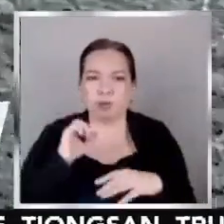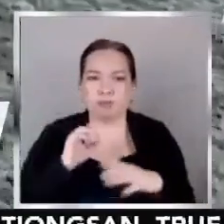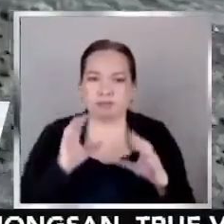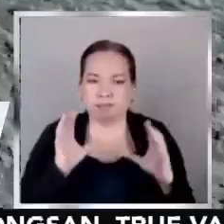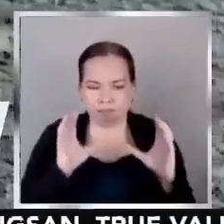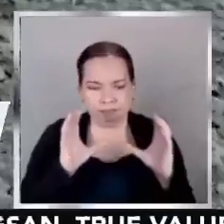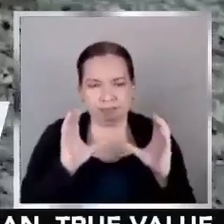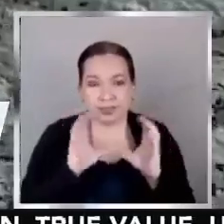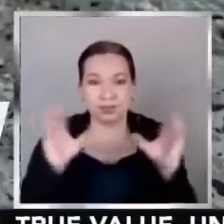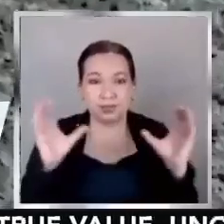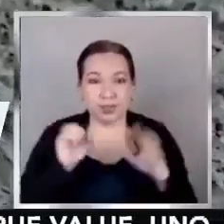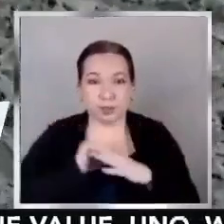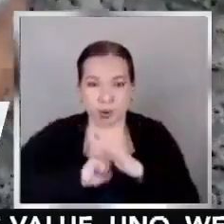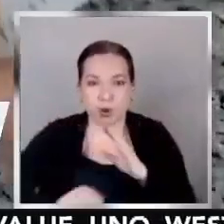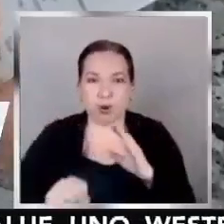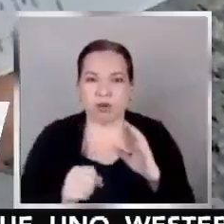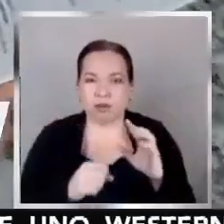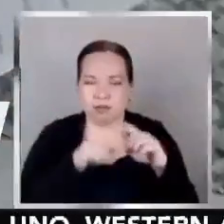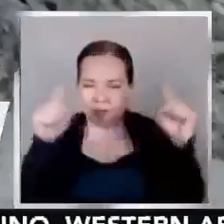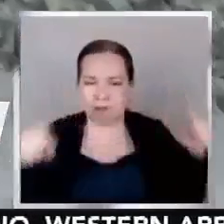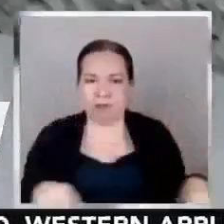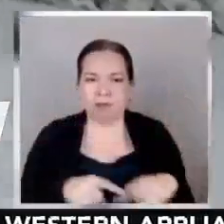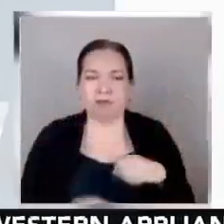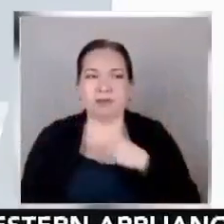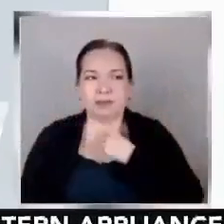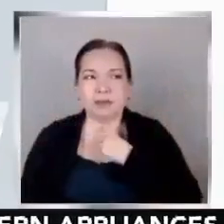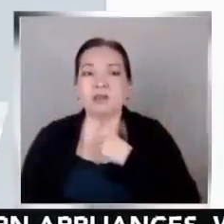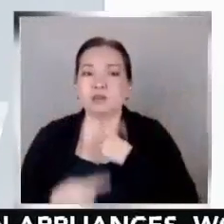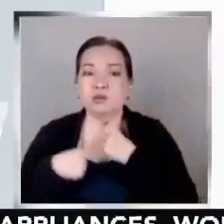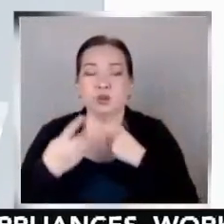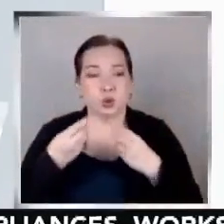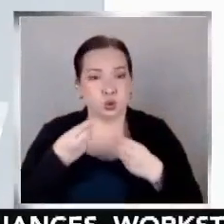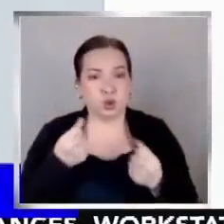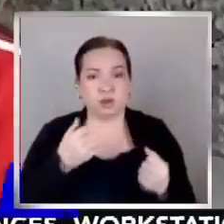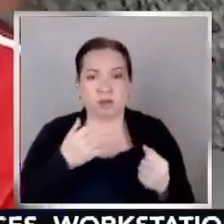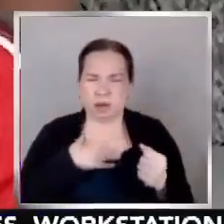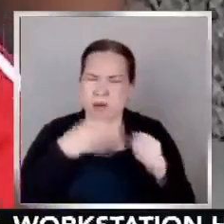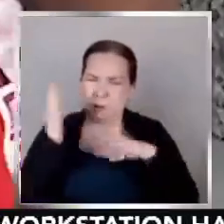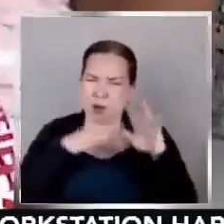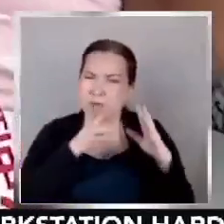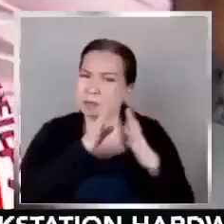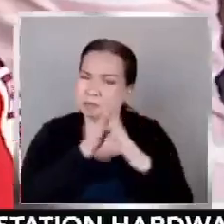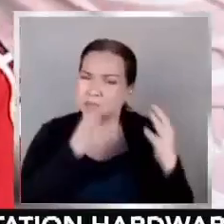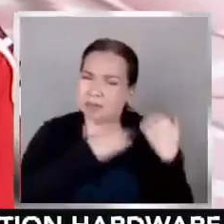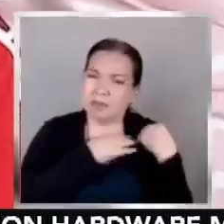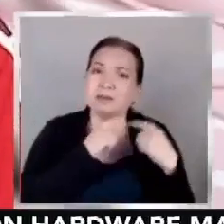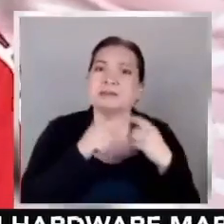birth certificate. Ito lang po ang nakasolve ng aking problema, napakabigat. Nagpapasalamat po ako.